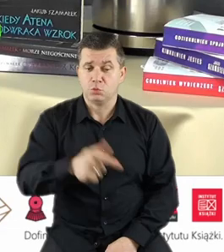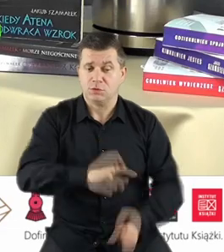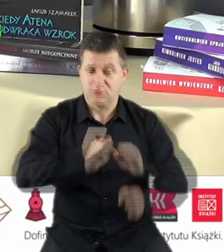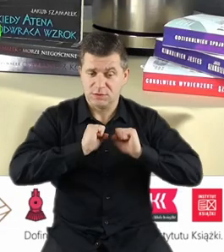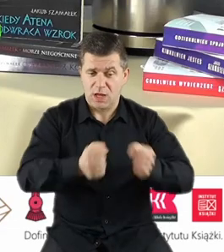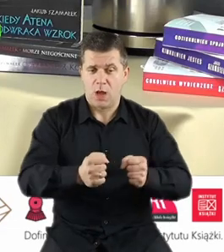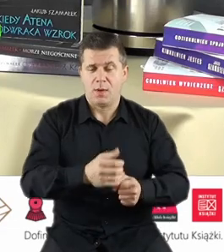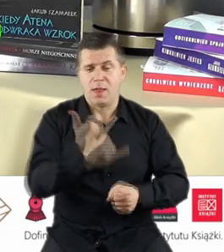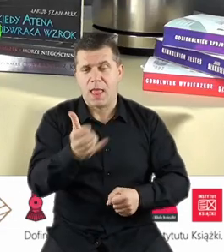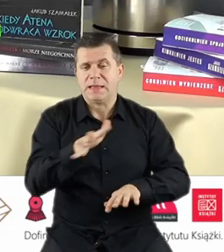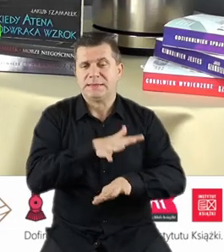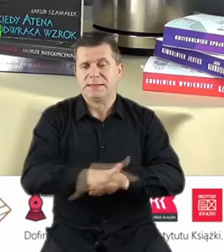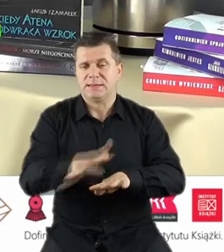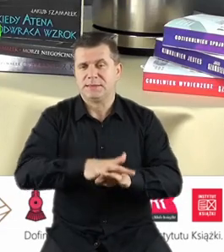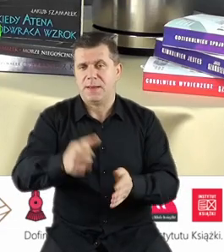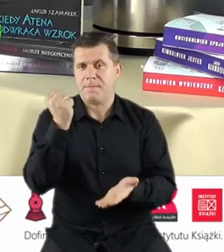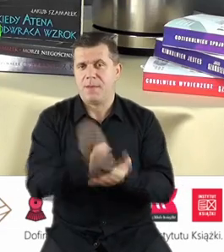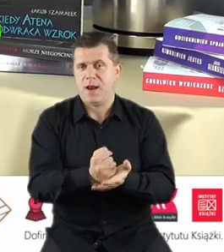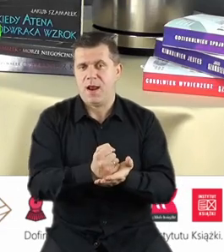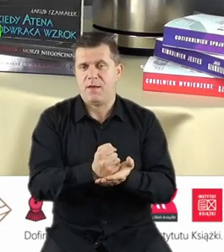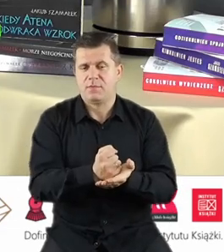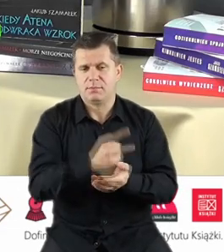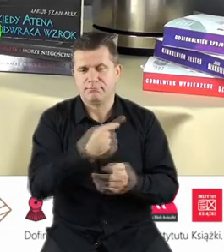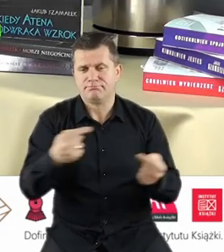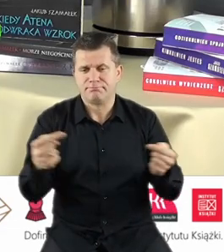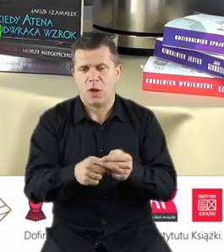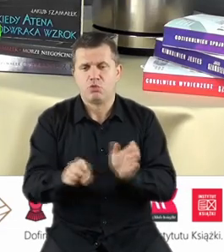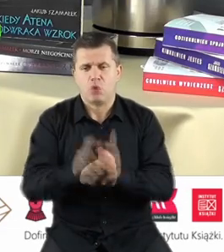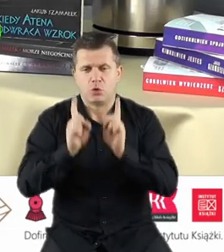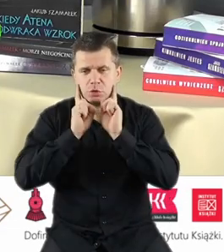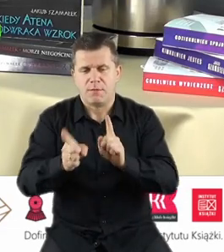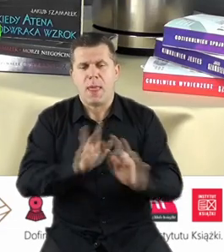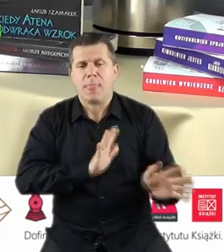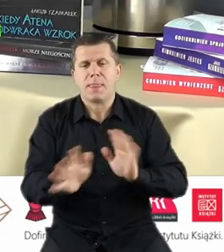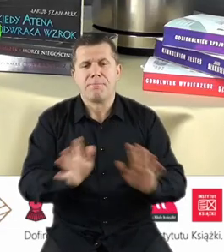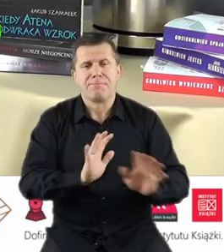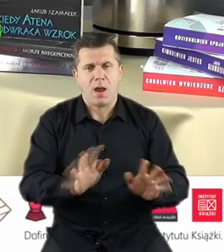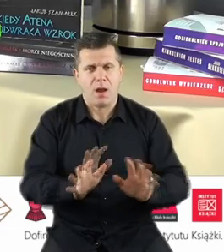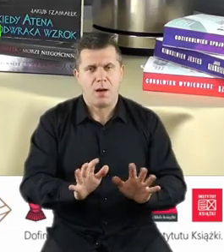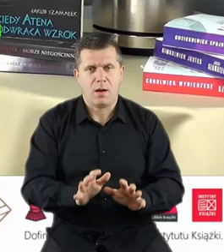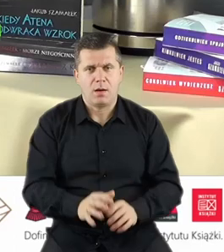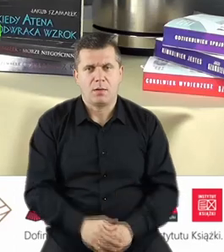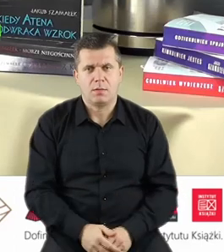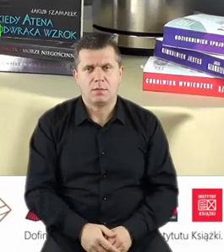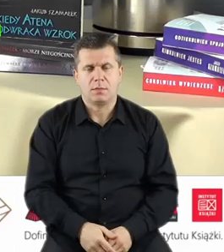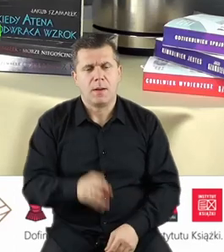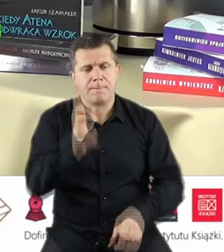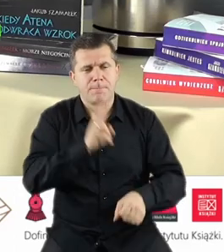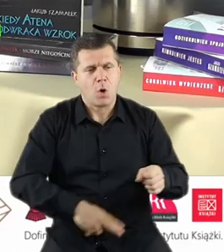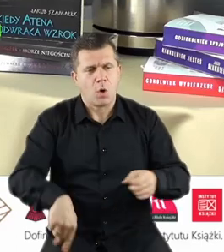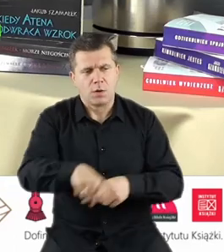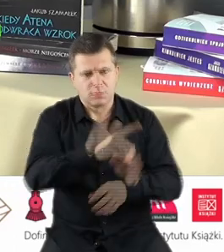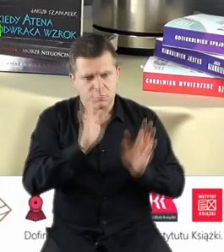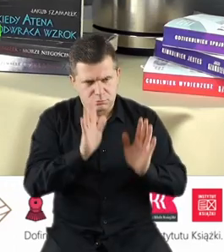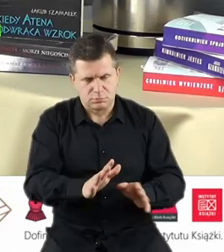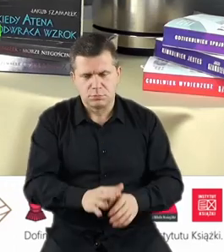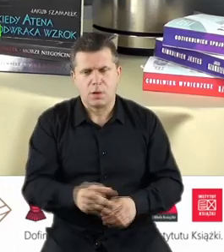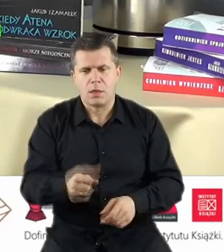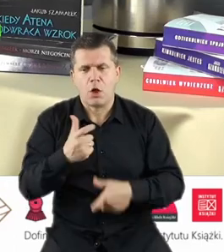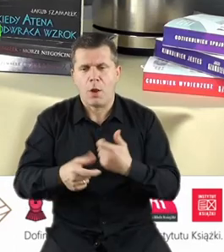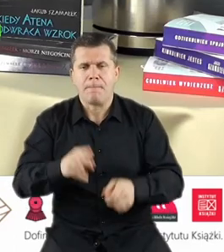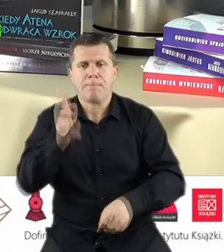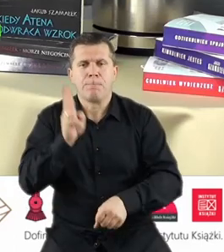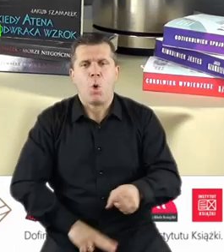jakiegoś systemu prawnego, który odzwierciedla rzeczywistość i też dba o to, żeby sprawna policja nie prowadziła do państwa policyjnego, bo tego też